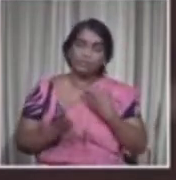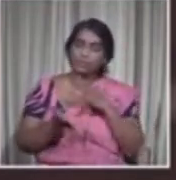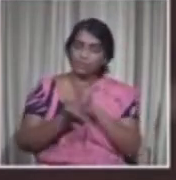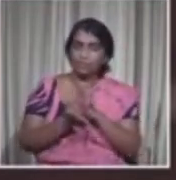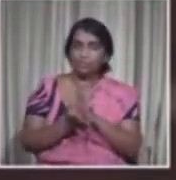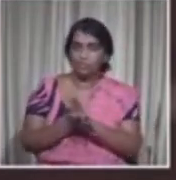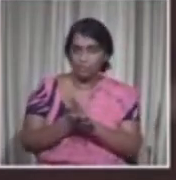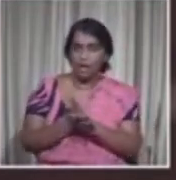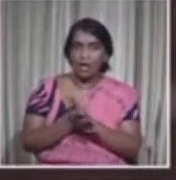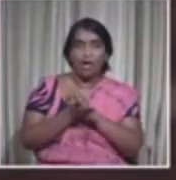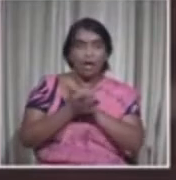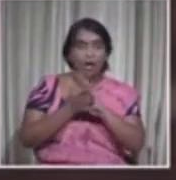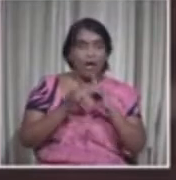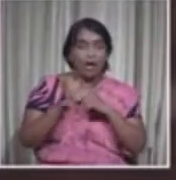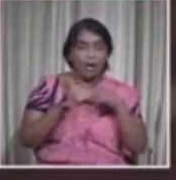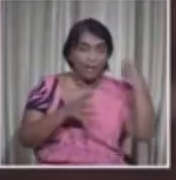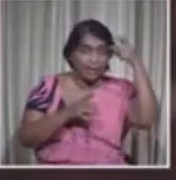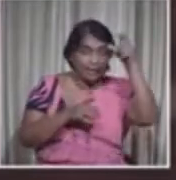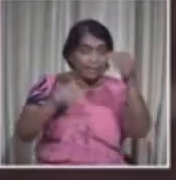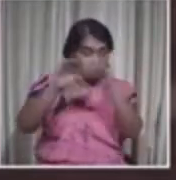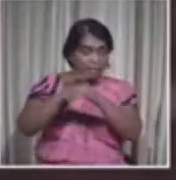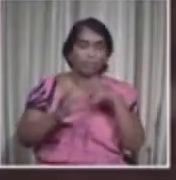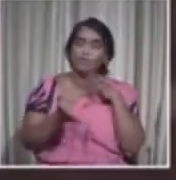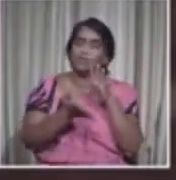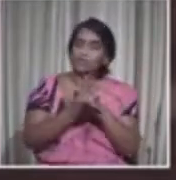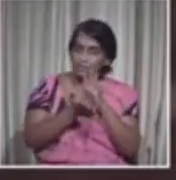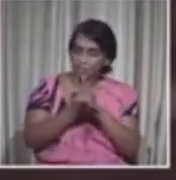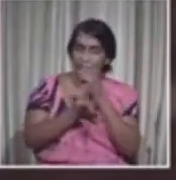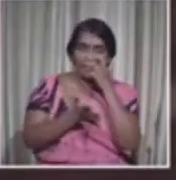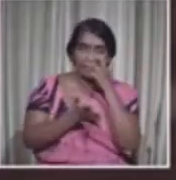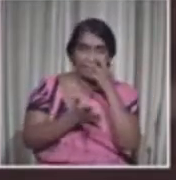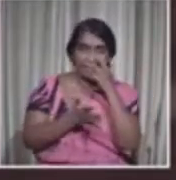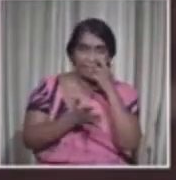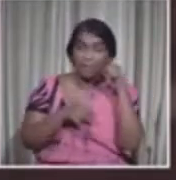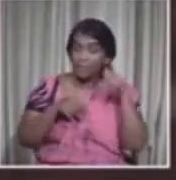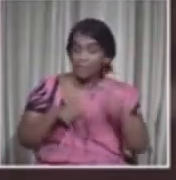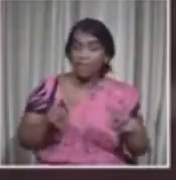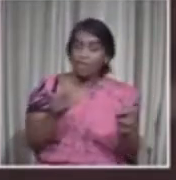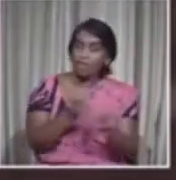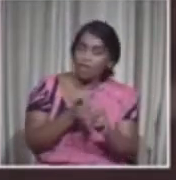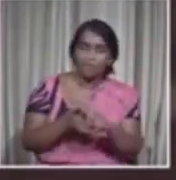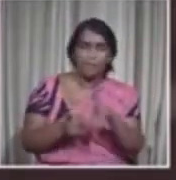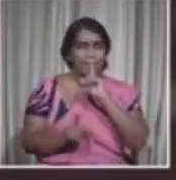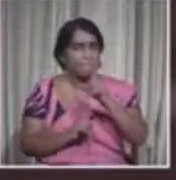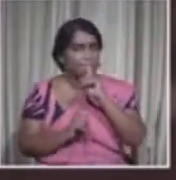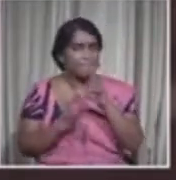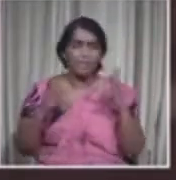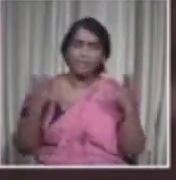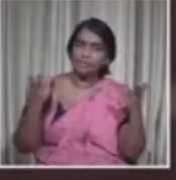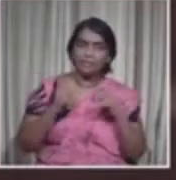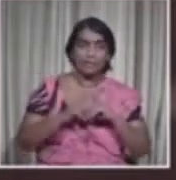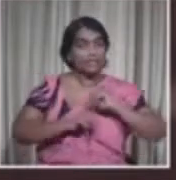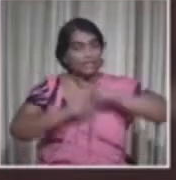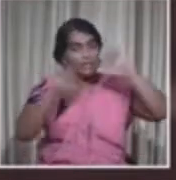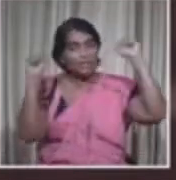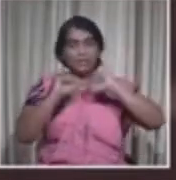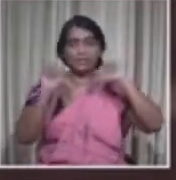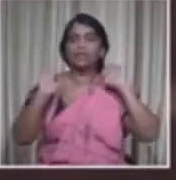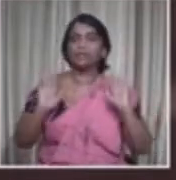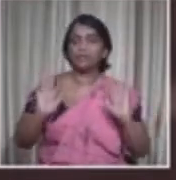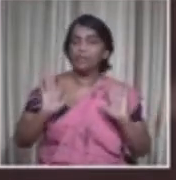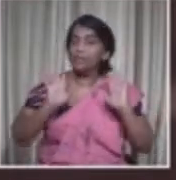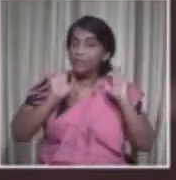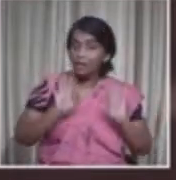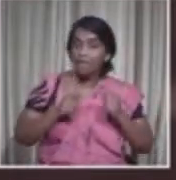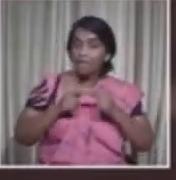හරිනේ අමුදු සිරිය වගේ එක්කෙනෙක් ඇවිල්ලා ඉන්නගෙන අපි සතුටු වෙනවා. හරි අපි විතර ගහ ගන්න පුළුවන්, බැන ගන්න පුළුවන්, උද්දෝෂණය කරන්න පුළුවන්. හැබැයි